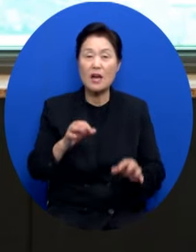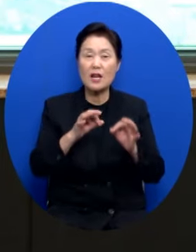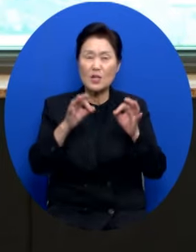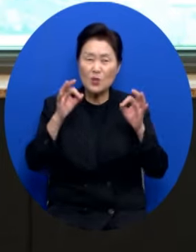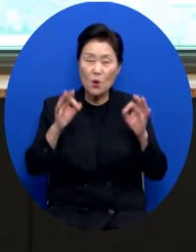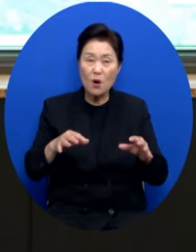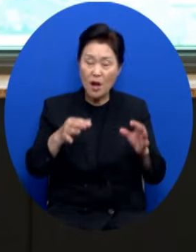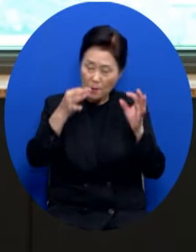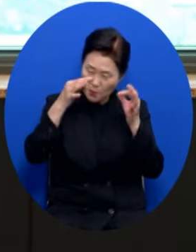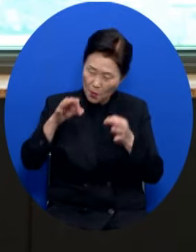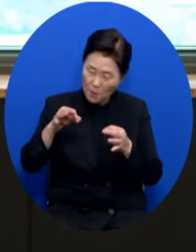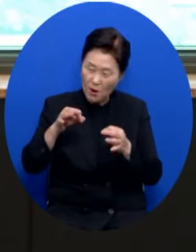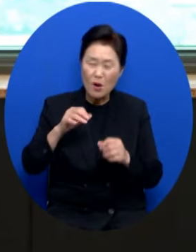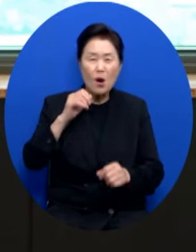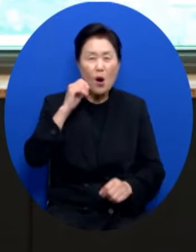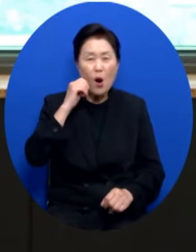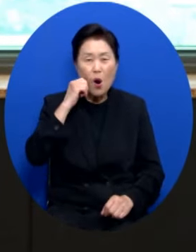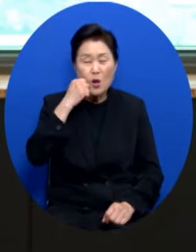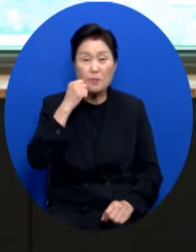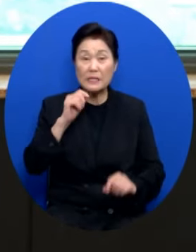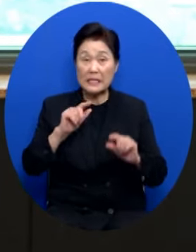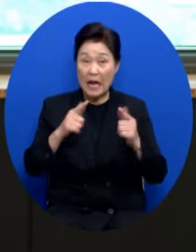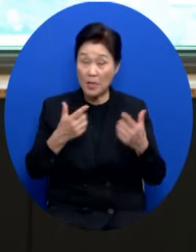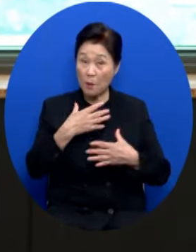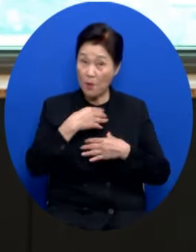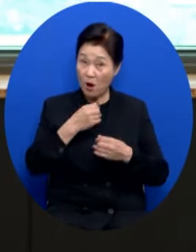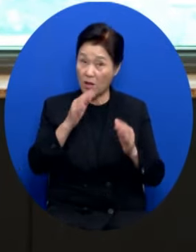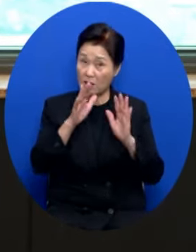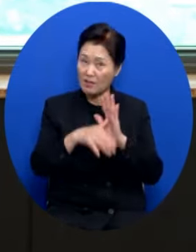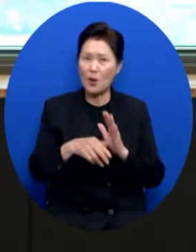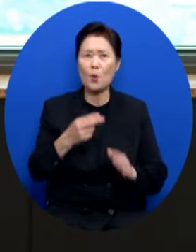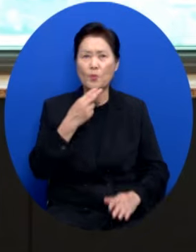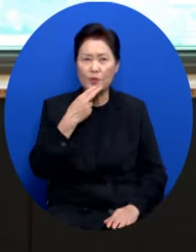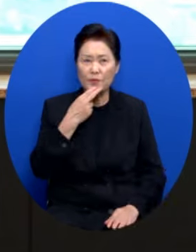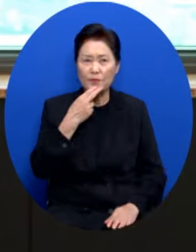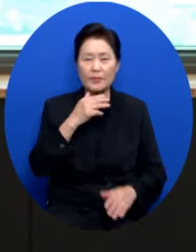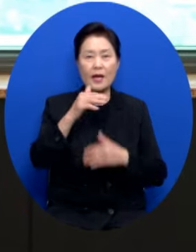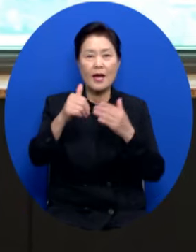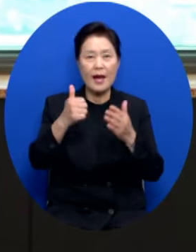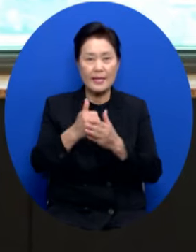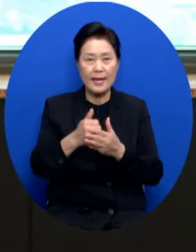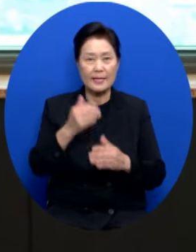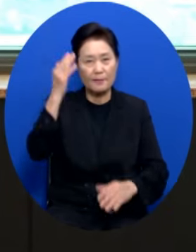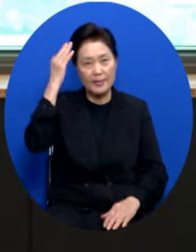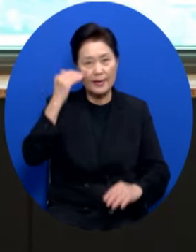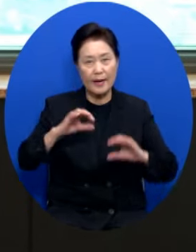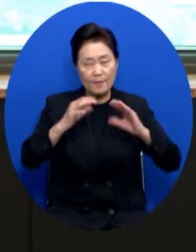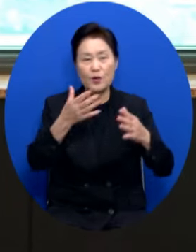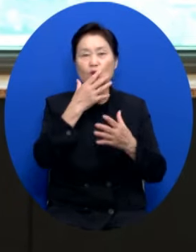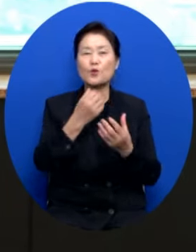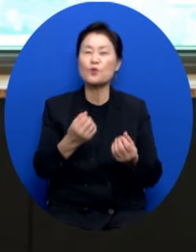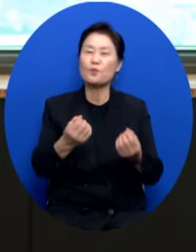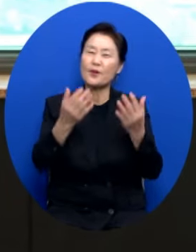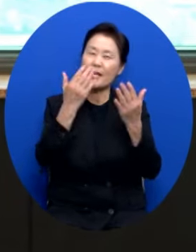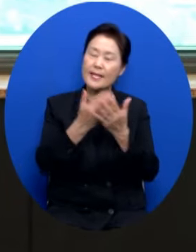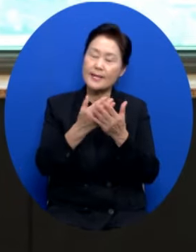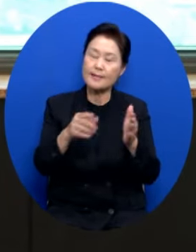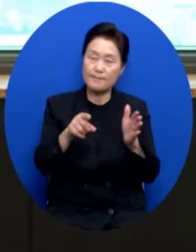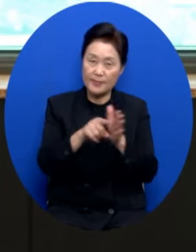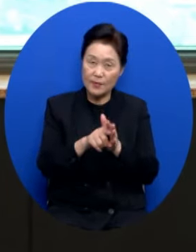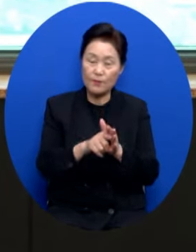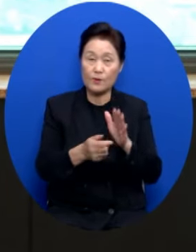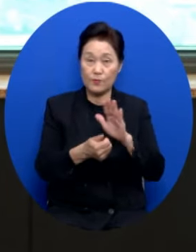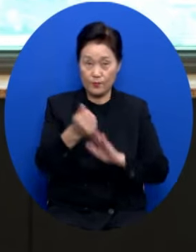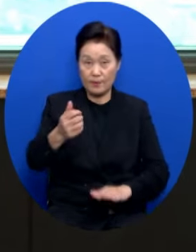해는 하루도 없었습니다. 하나님께서 계속 이 나라를 축복해 주십사 하는 그 믿음과